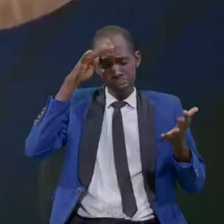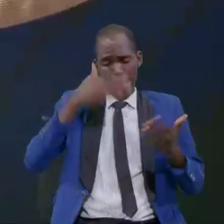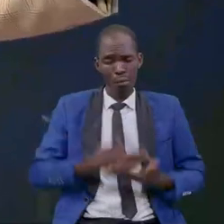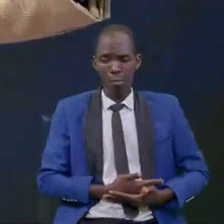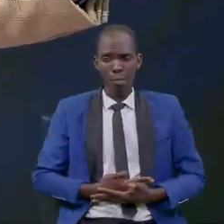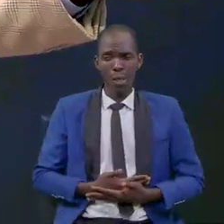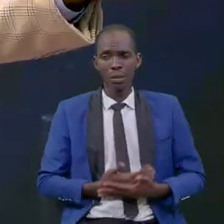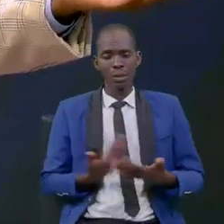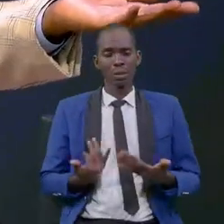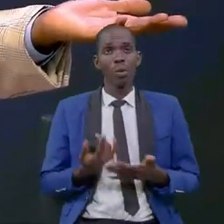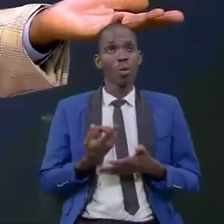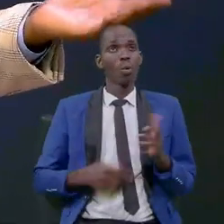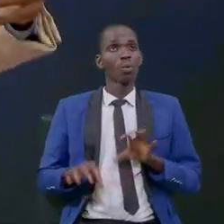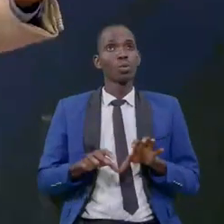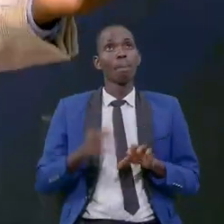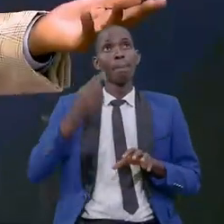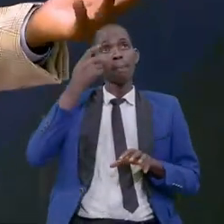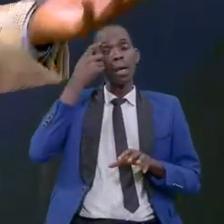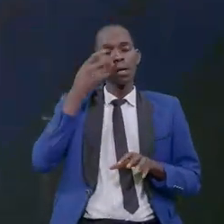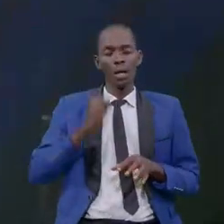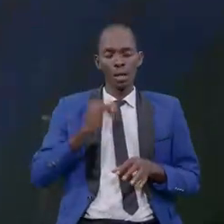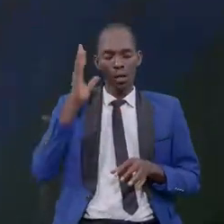faire avec ce bébé-là? Ils décident